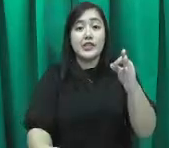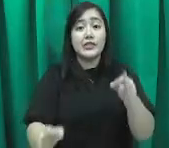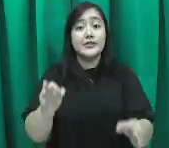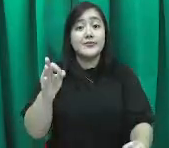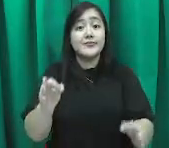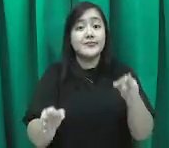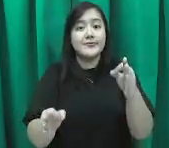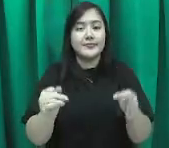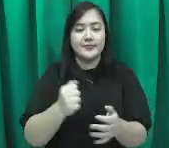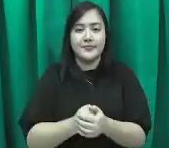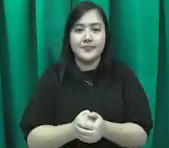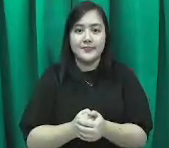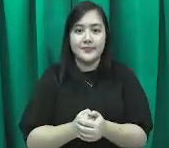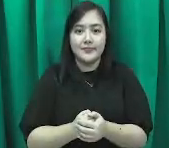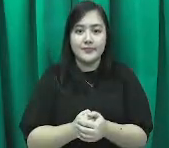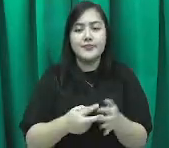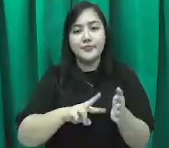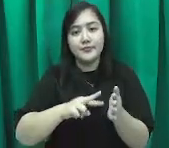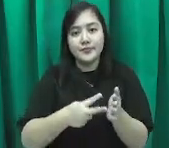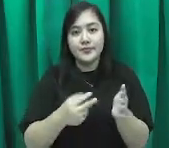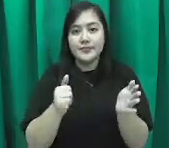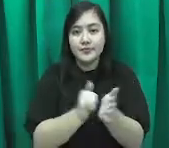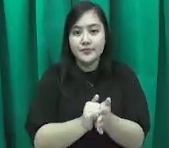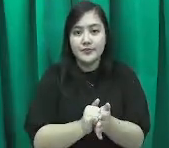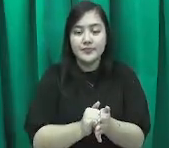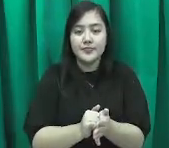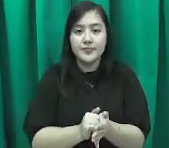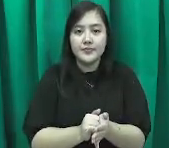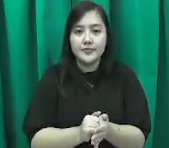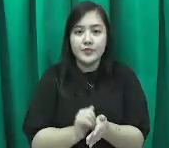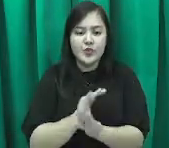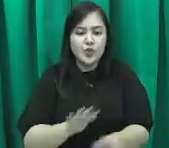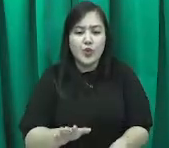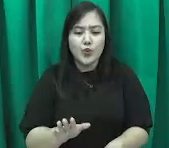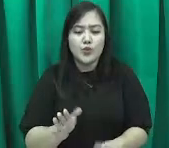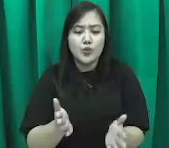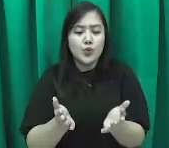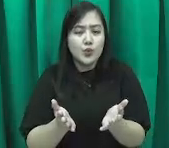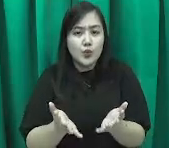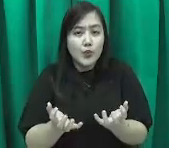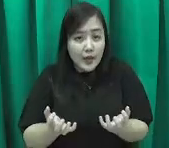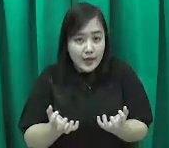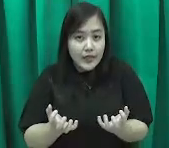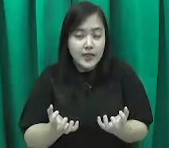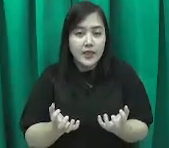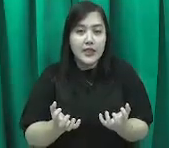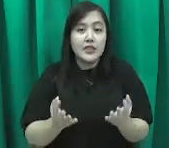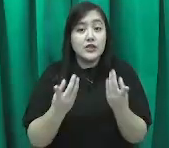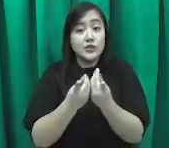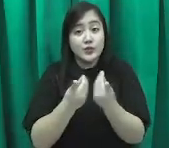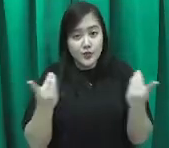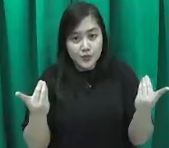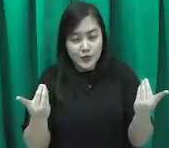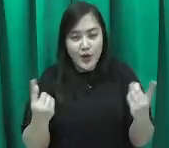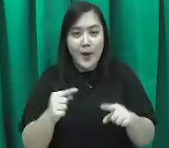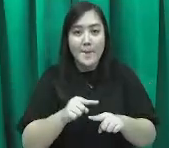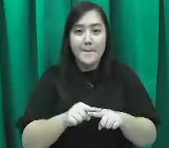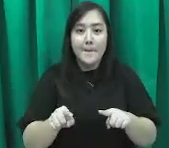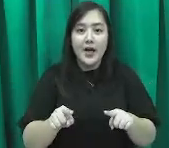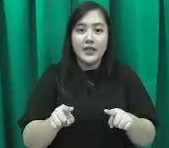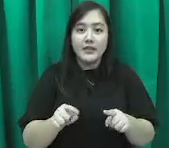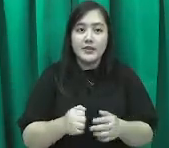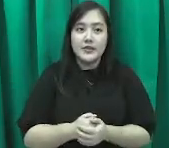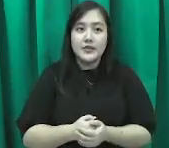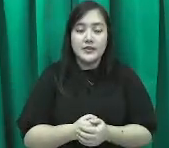division. Ayaw natin ng division, paghiwalay. Yeah. Well, in fact, ang gusto po natin, yung pagsasama, yung